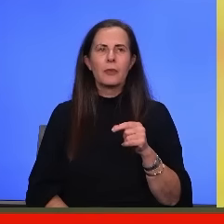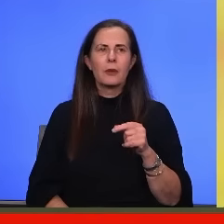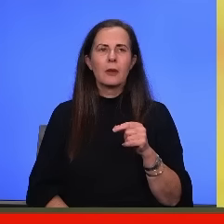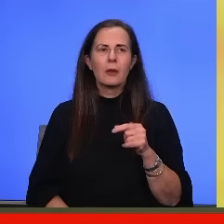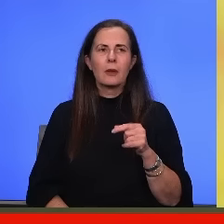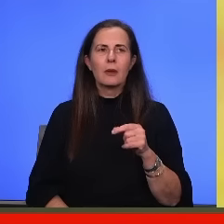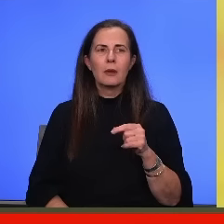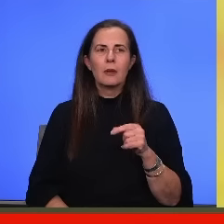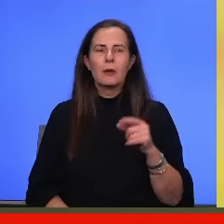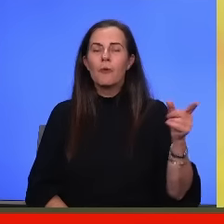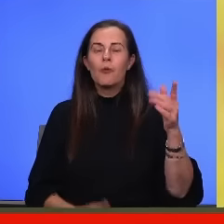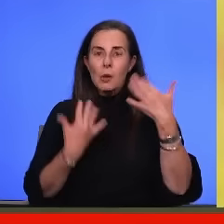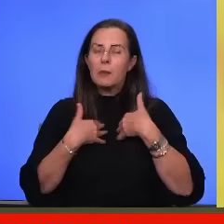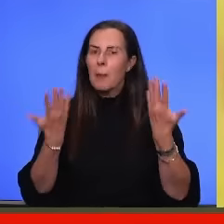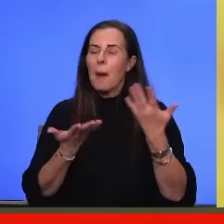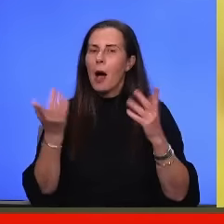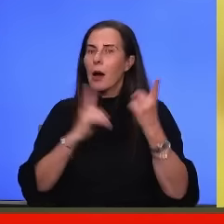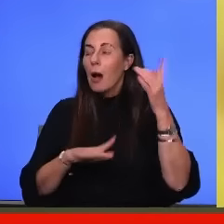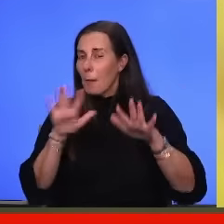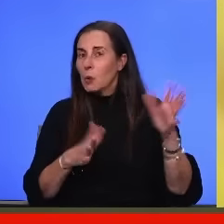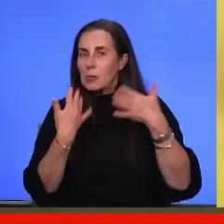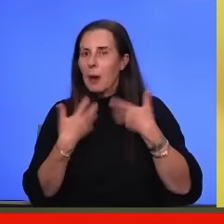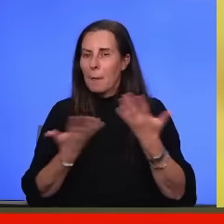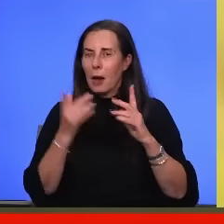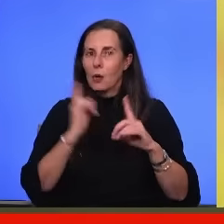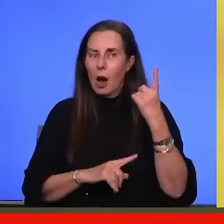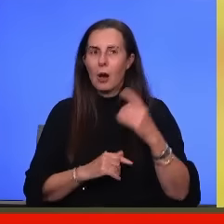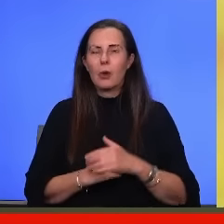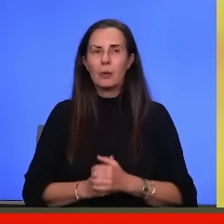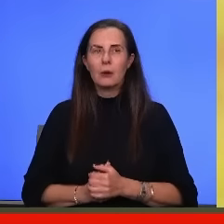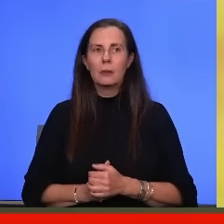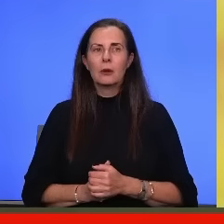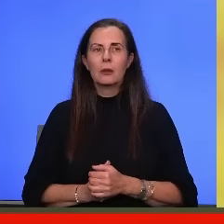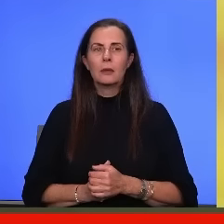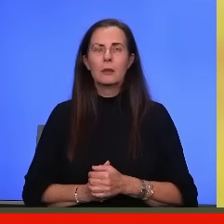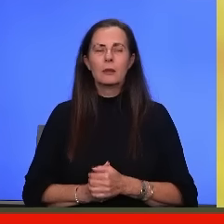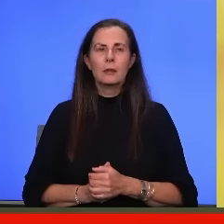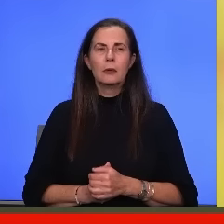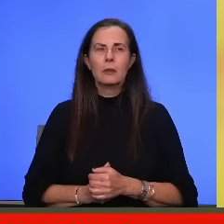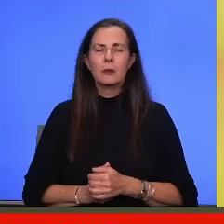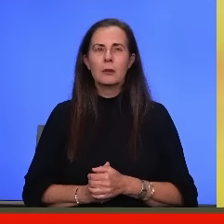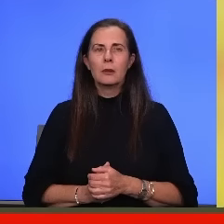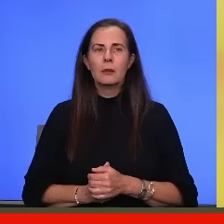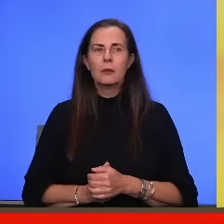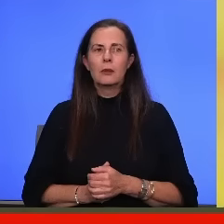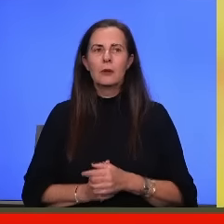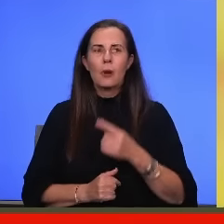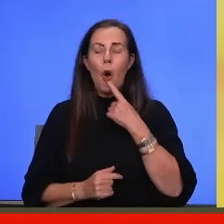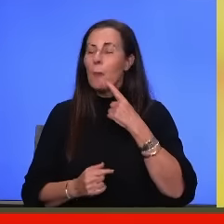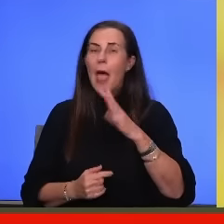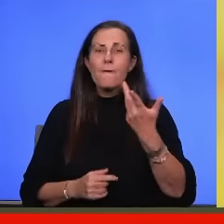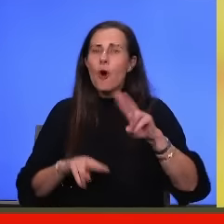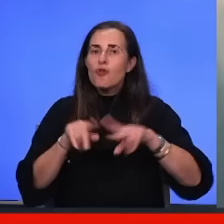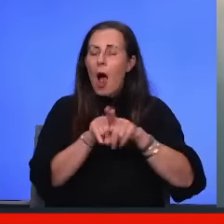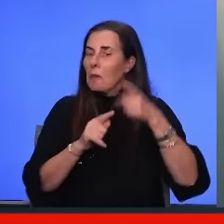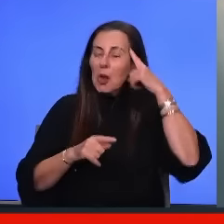ובאותו רגע רק יוחאי סיפר לי מה הוא עבר פחות או יותר מאוד זה, ואיפה כל השאר, הוא אומר לי, כל אחד רץ לכיוון אחר, אני